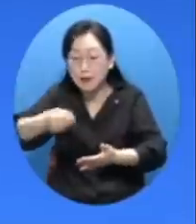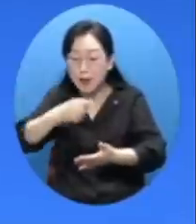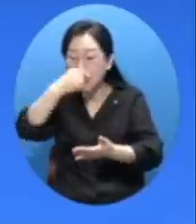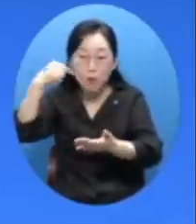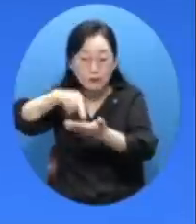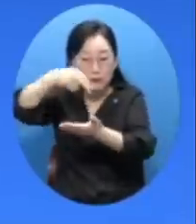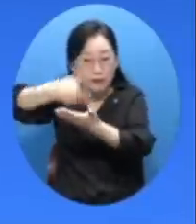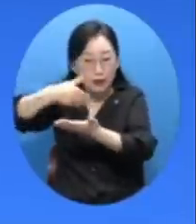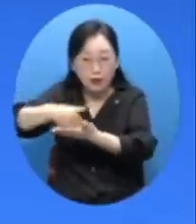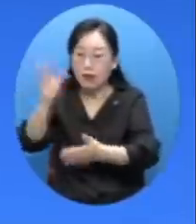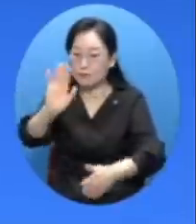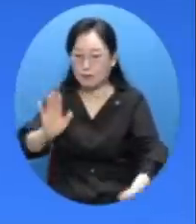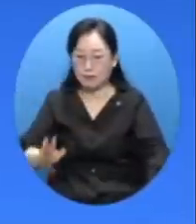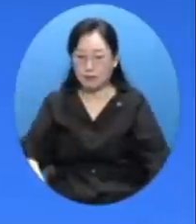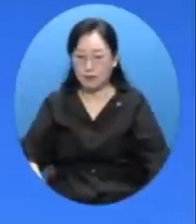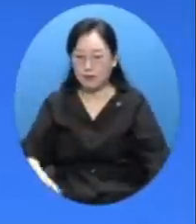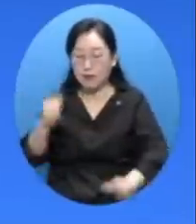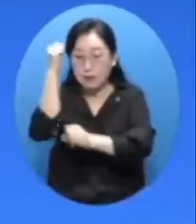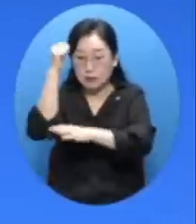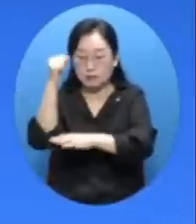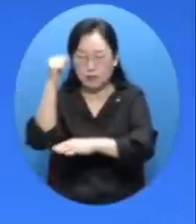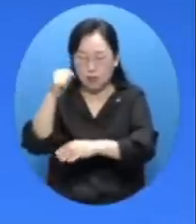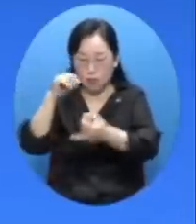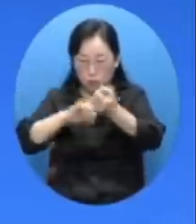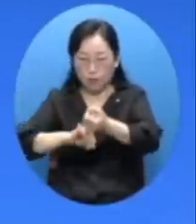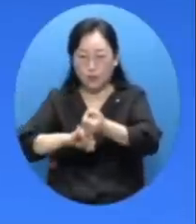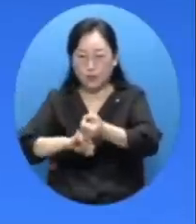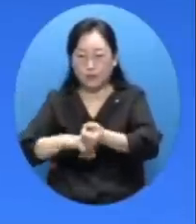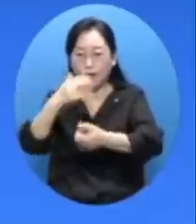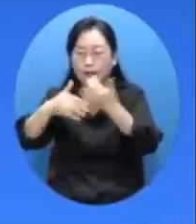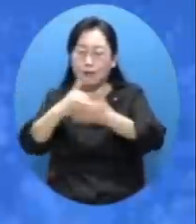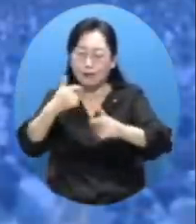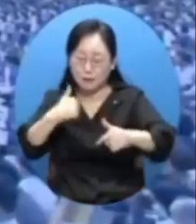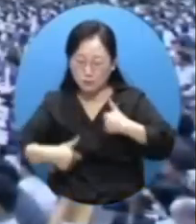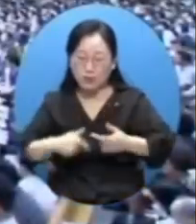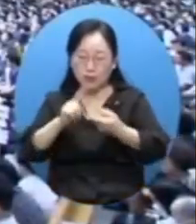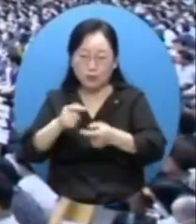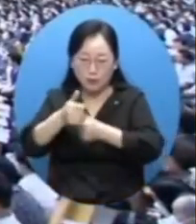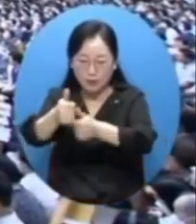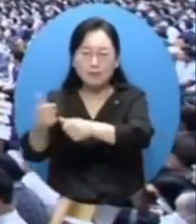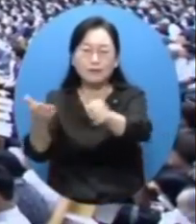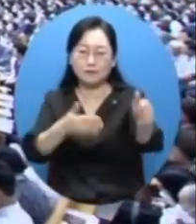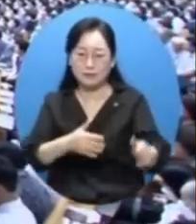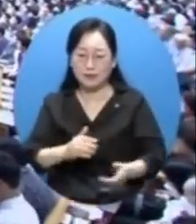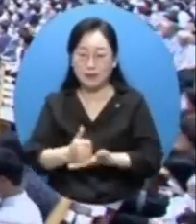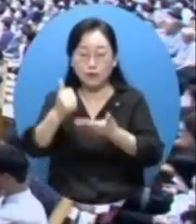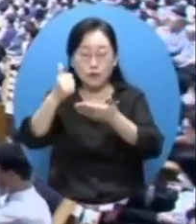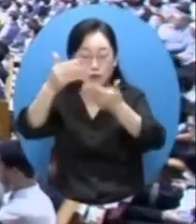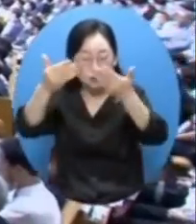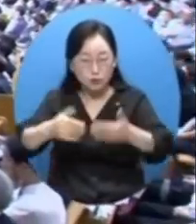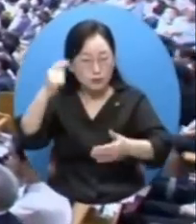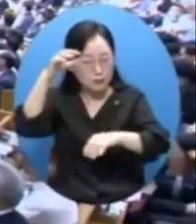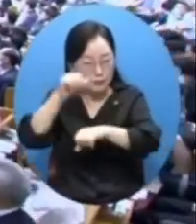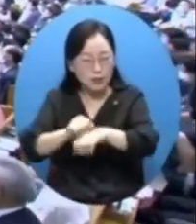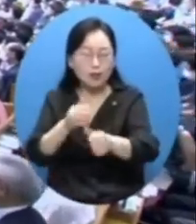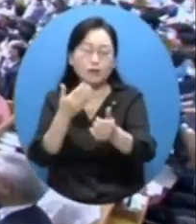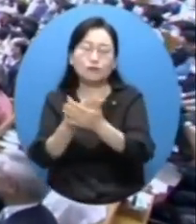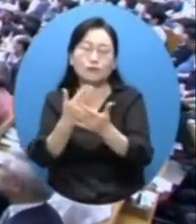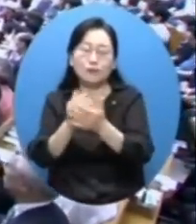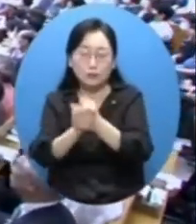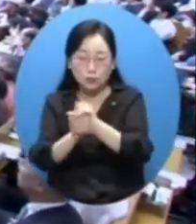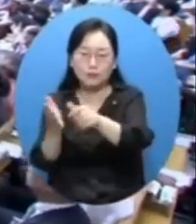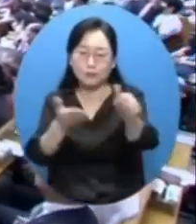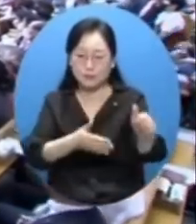그 어떤 것도 하면 안 됩니다. 하나님이 기뻐하신 일만 하면 여러분 모두가 되기를 바랍니다. 하나님의 주신 지혜를 구하시기 바랍니다. 하나님의 주신